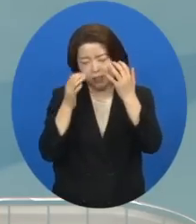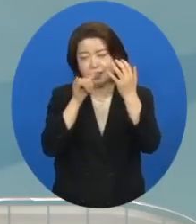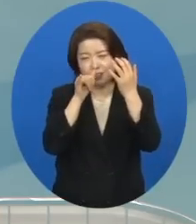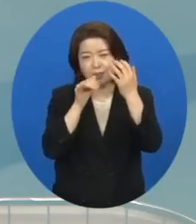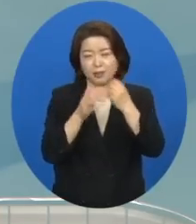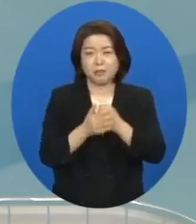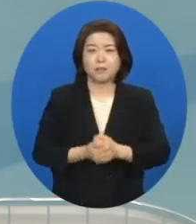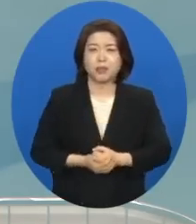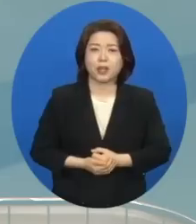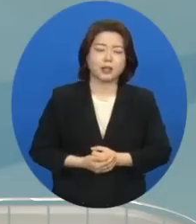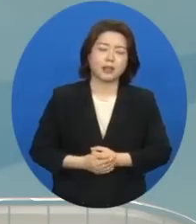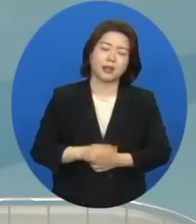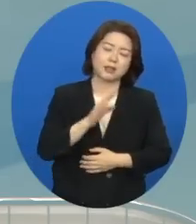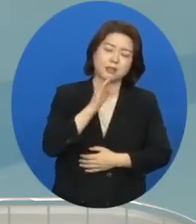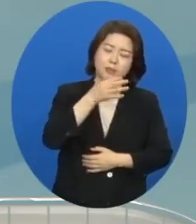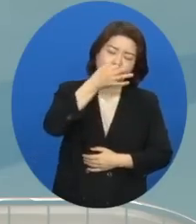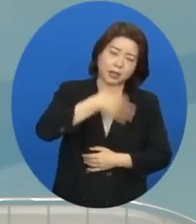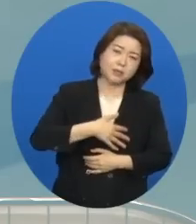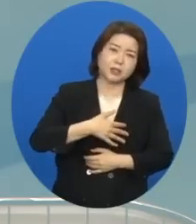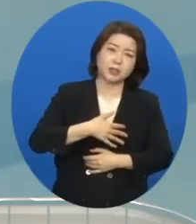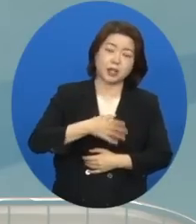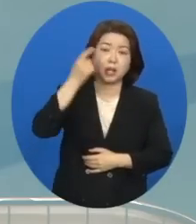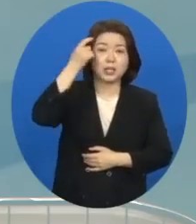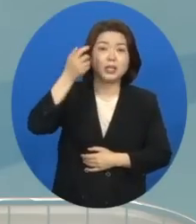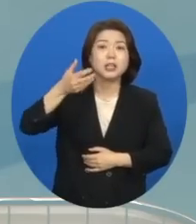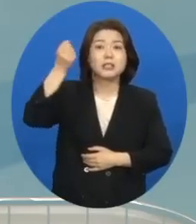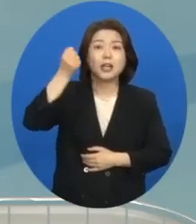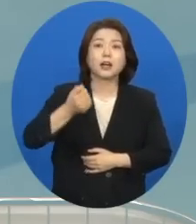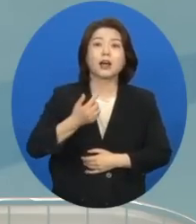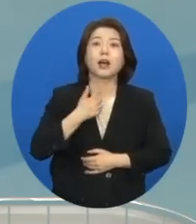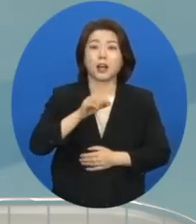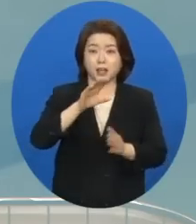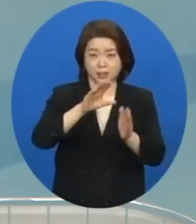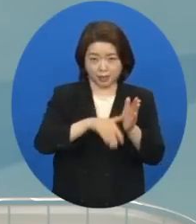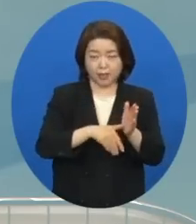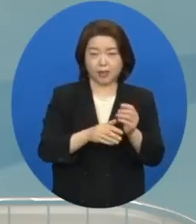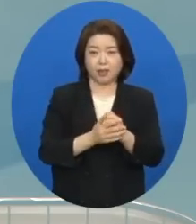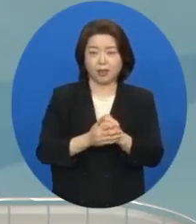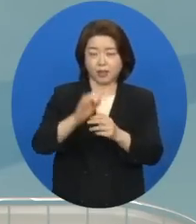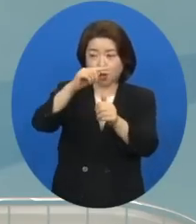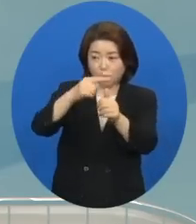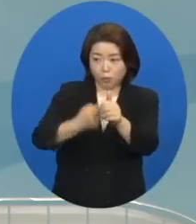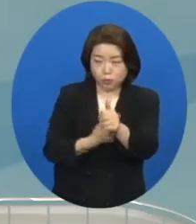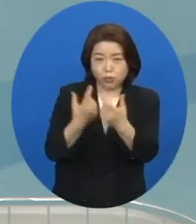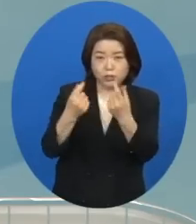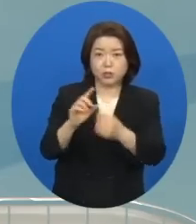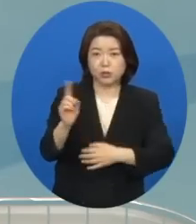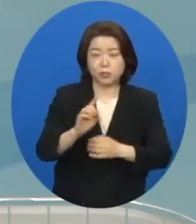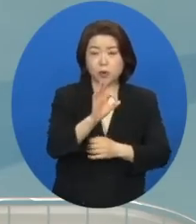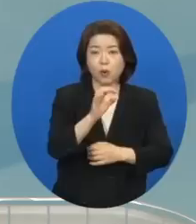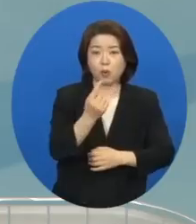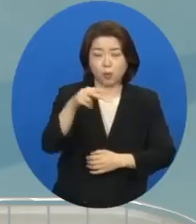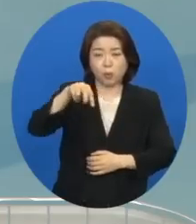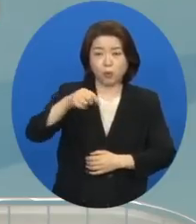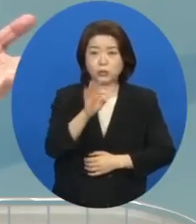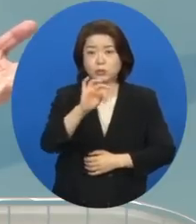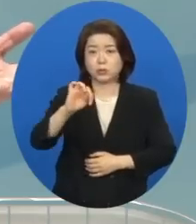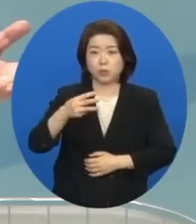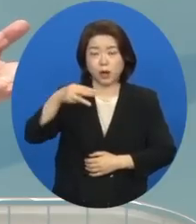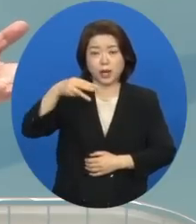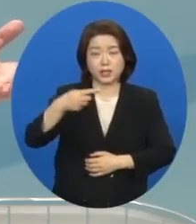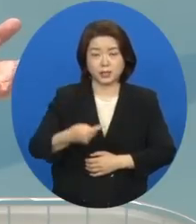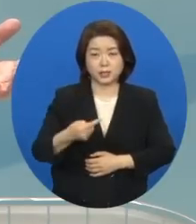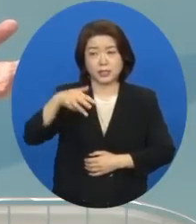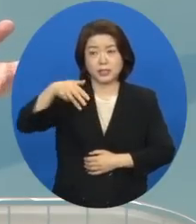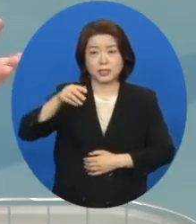때문에 너무 힘들다 그런 생각을 하고 있을 때 참 우연처럼 오스월드 챔버스 목사님의 책을